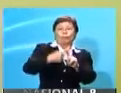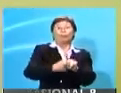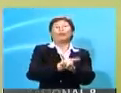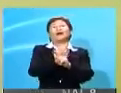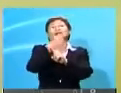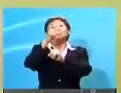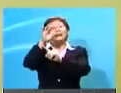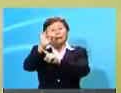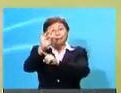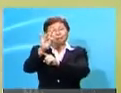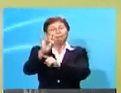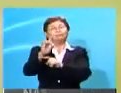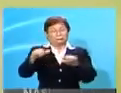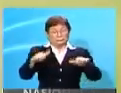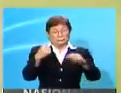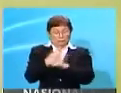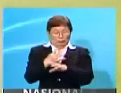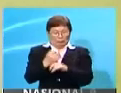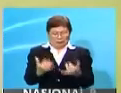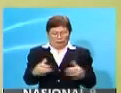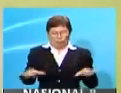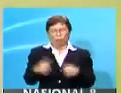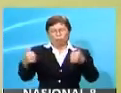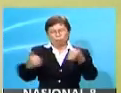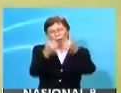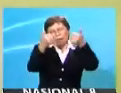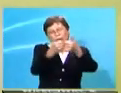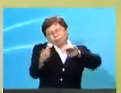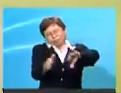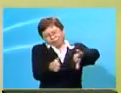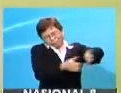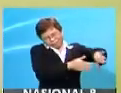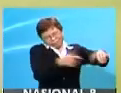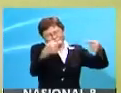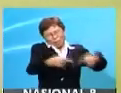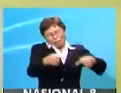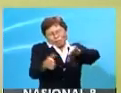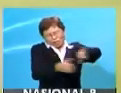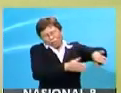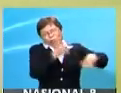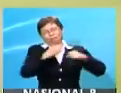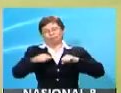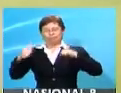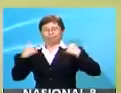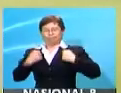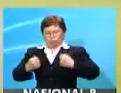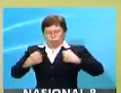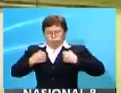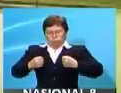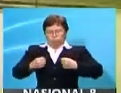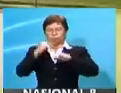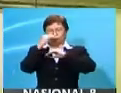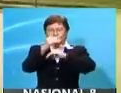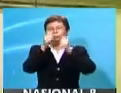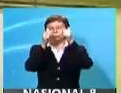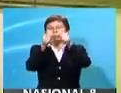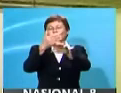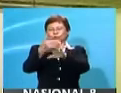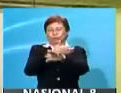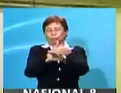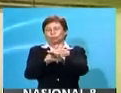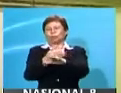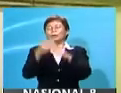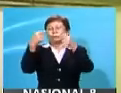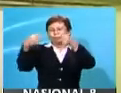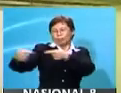giat dijalankan jelas Dani beberapa kejohanan terpaksa diketepikan bagi memastikan kecergasannya berada pada tahap memuaskan Sebelum